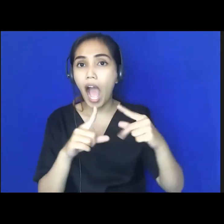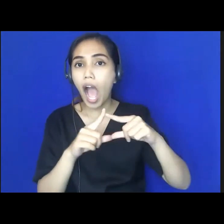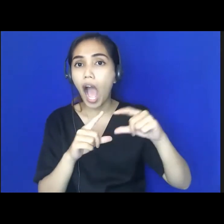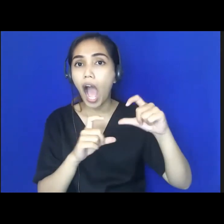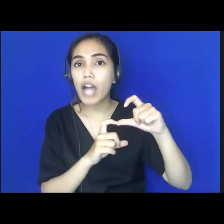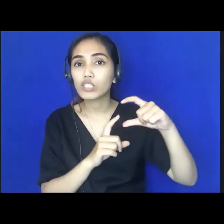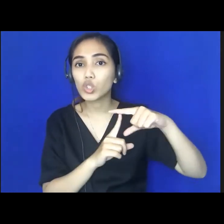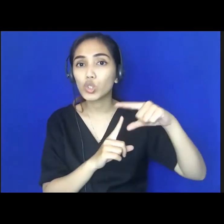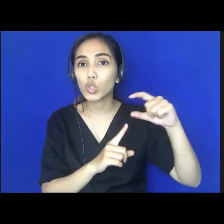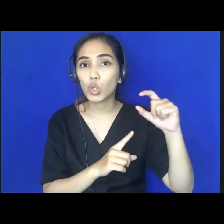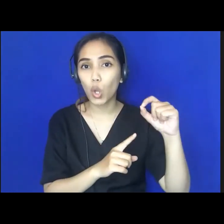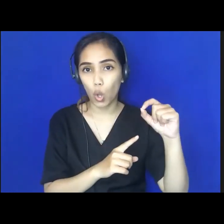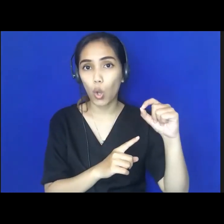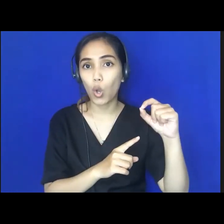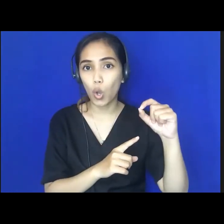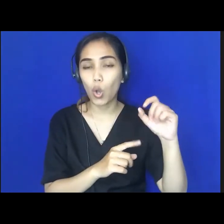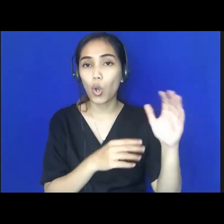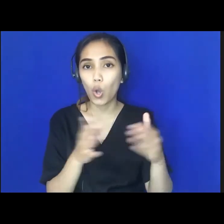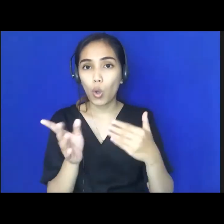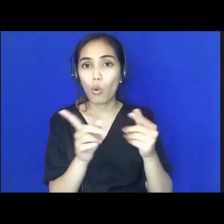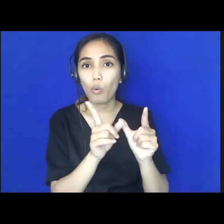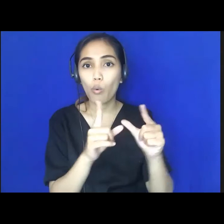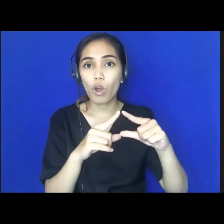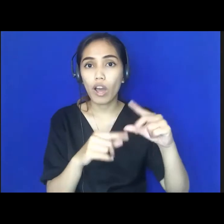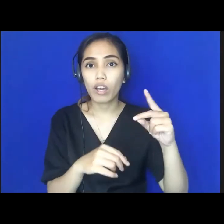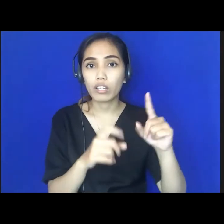Hasto. Apakah sudah ada bersama-sama dengan kami?